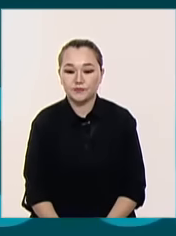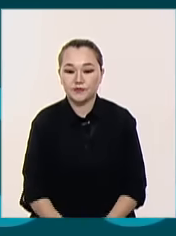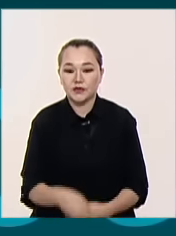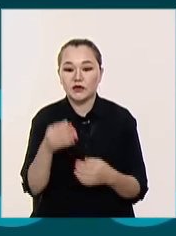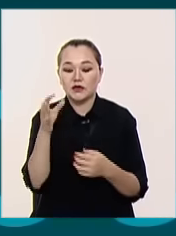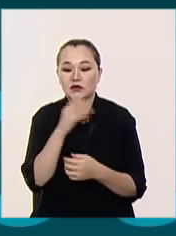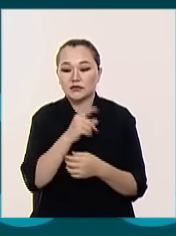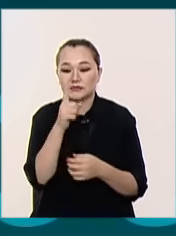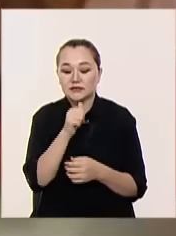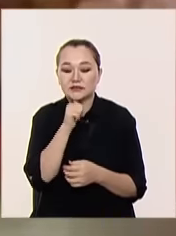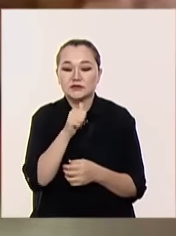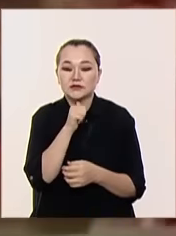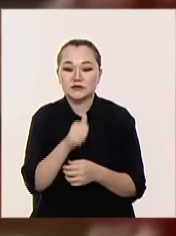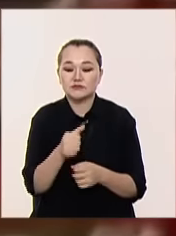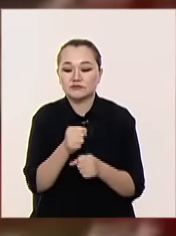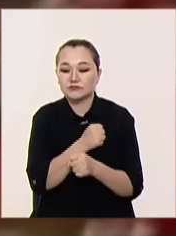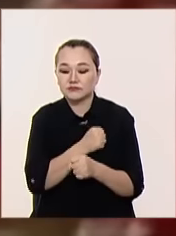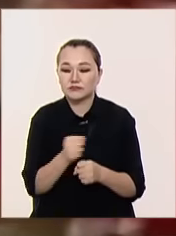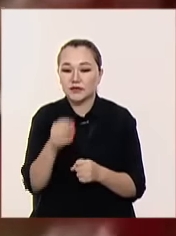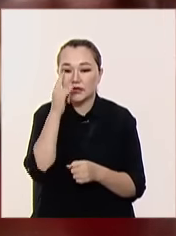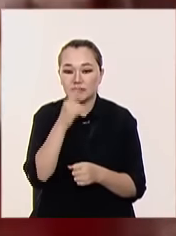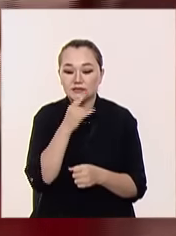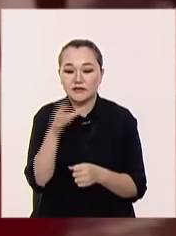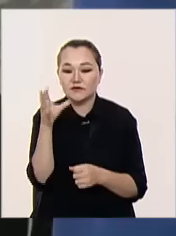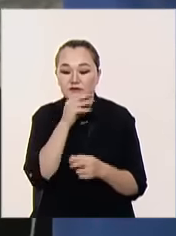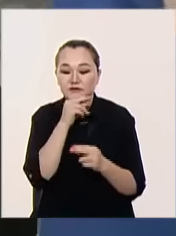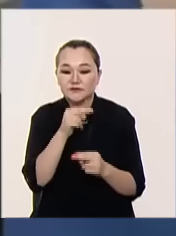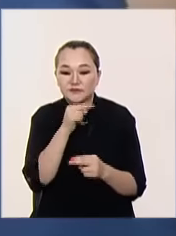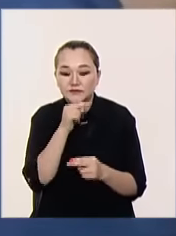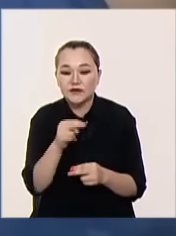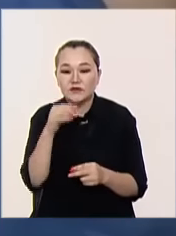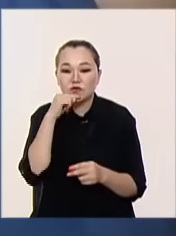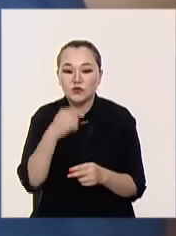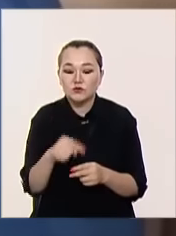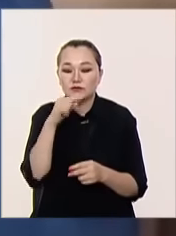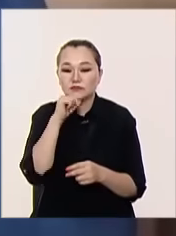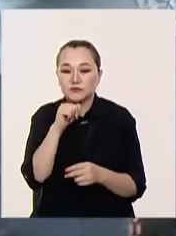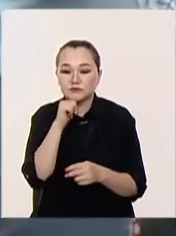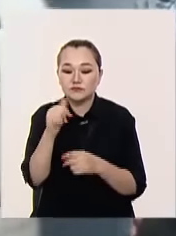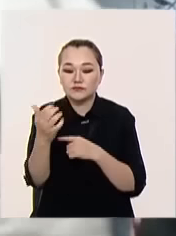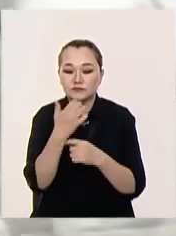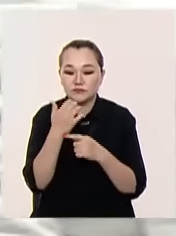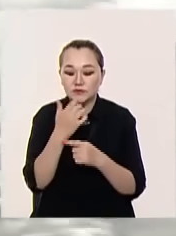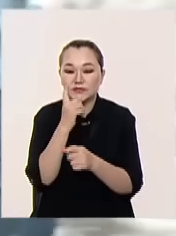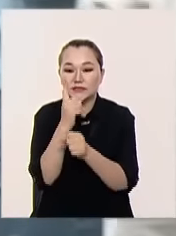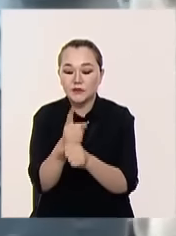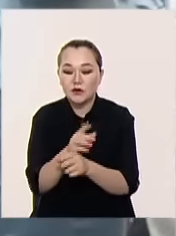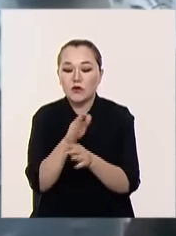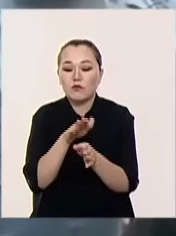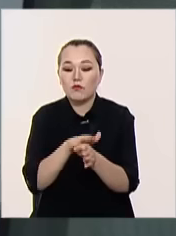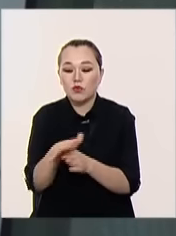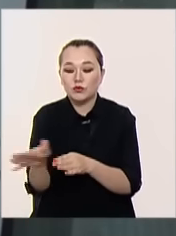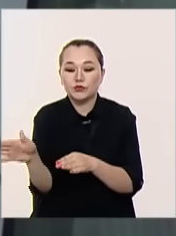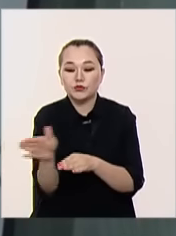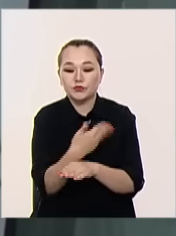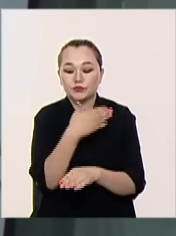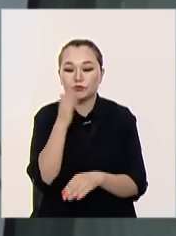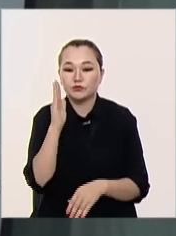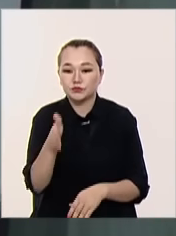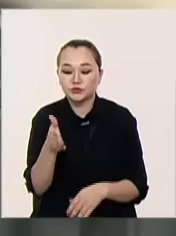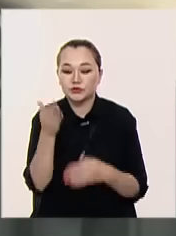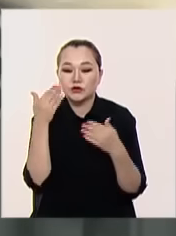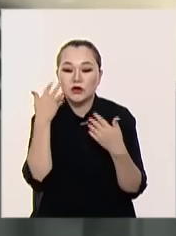Қант үшін 40 пышақ болып жүрген қазақстандықтардың назарына Ресей қант экспортына салынған тиімді толықтай алатын болды.